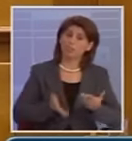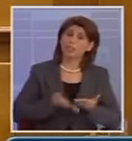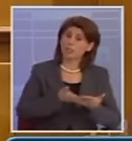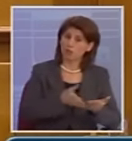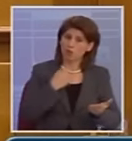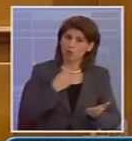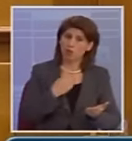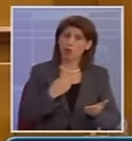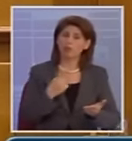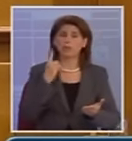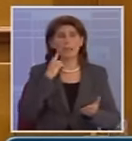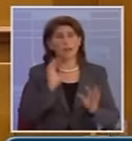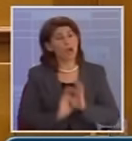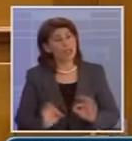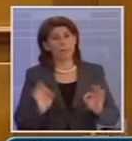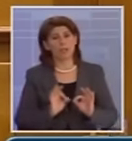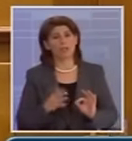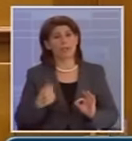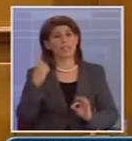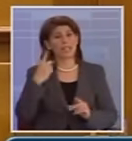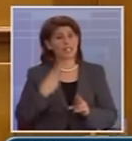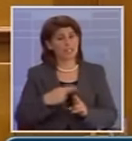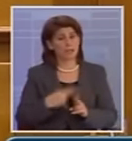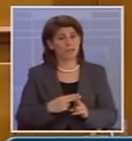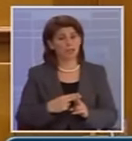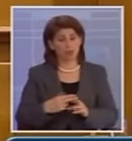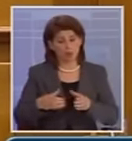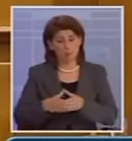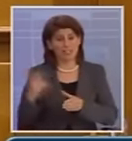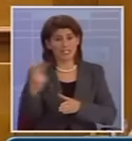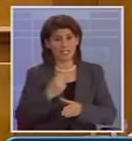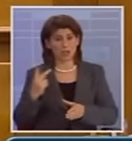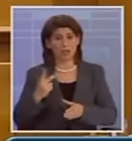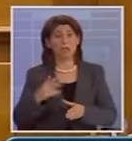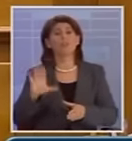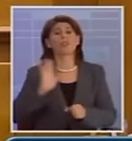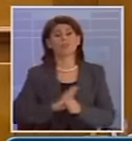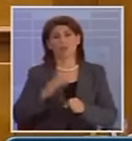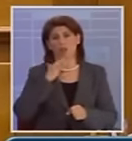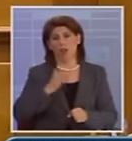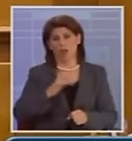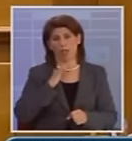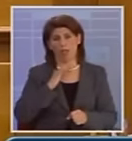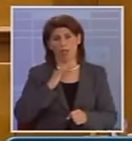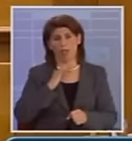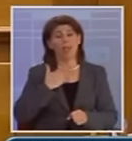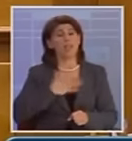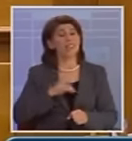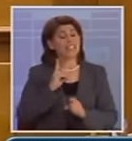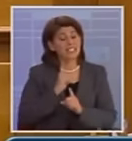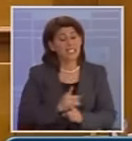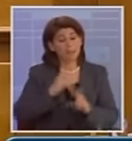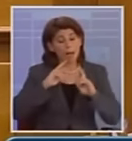σας βοηθήσω, τα λέω, να σας προειδεάσω. Υπάρχει ένα σημαντικό κομμάτι της κοινωνίας που δεν του φτάνουν τα λόγια. Θέλει